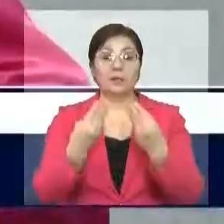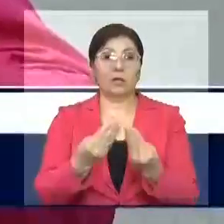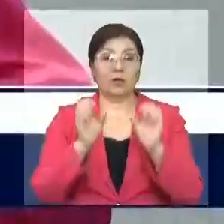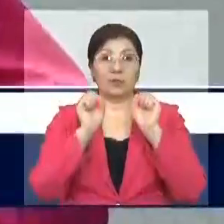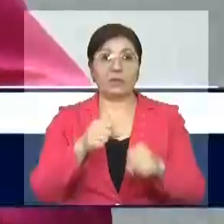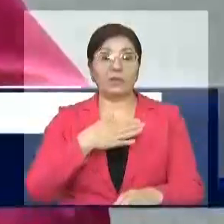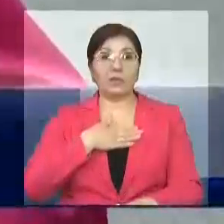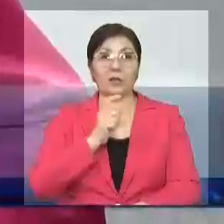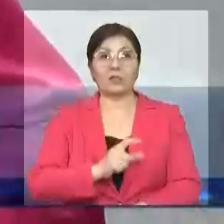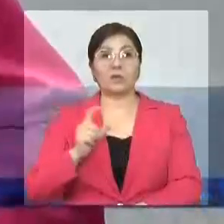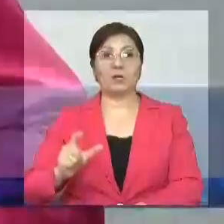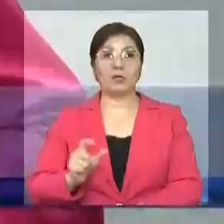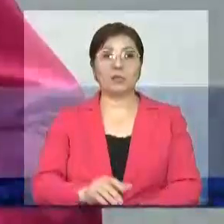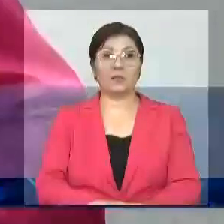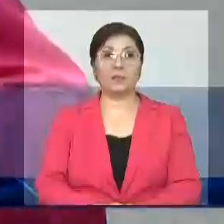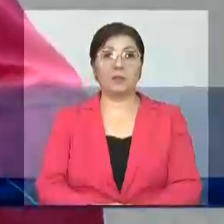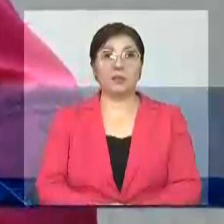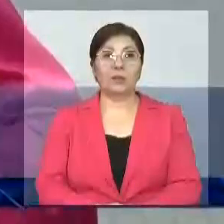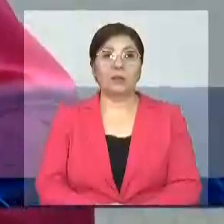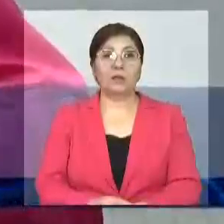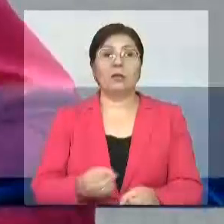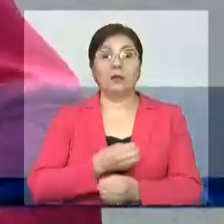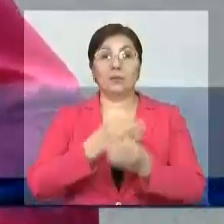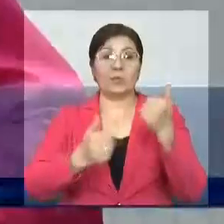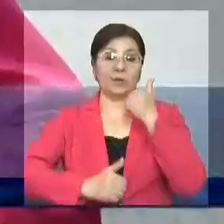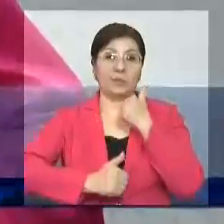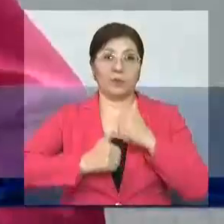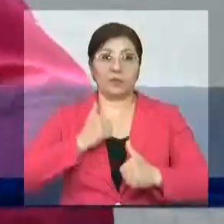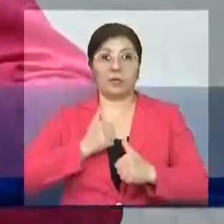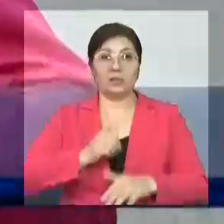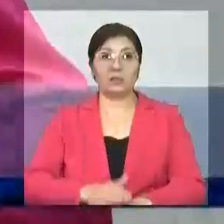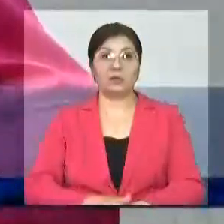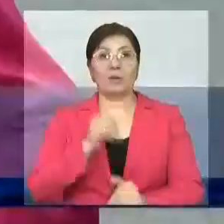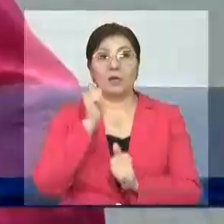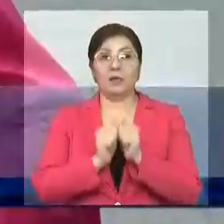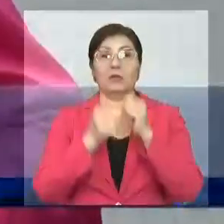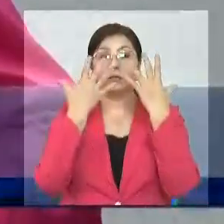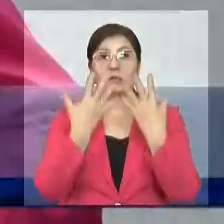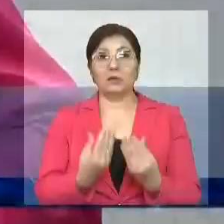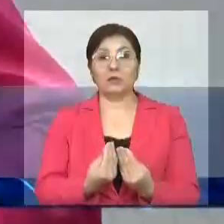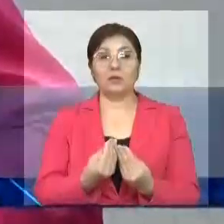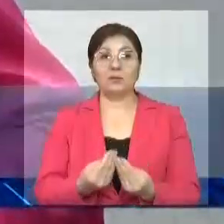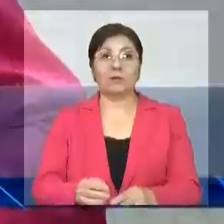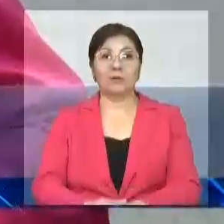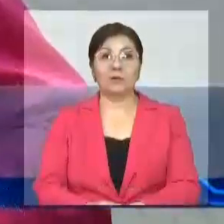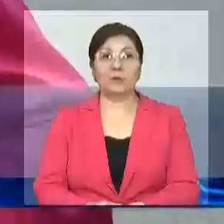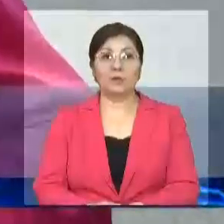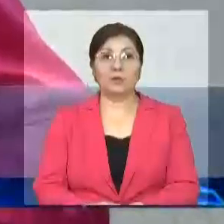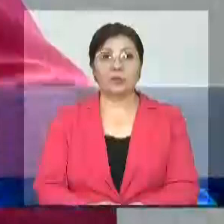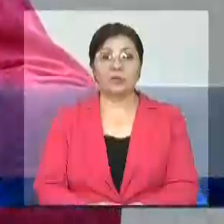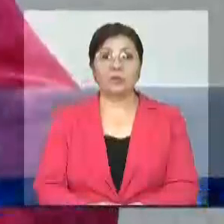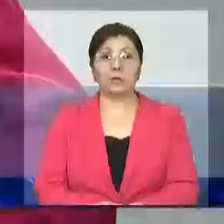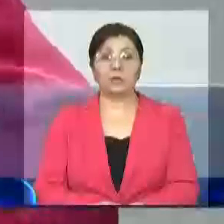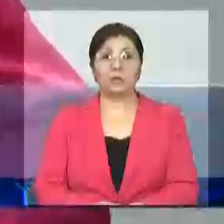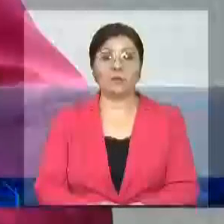возможность нашим гражданам проявить патриотизм ежедневный, не